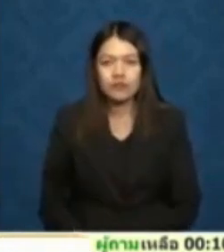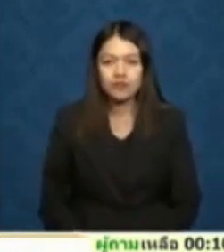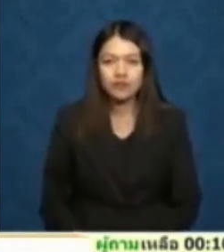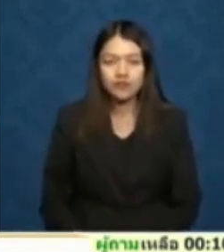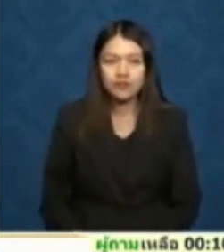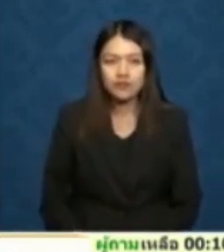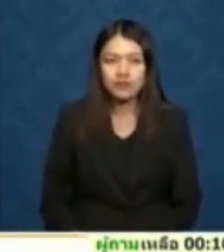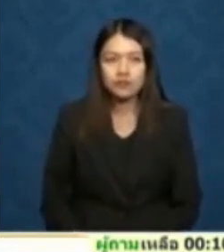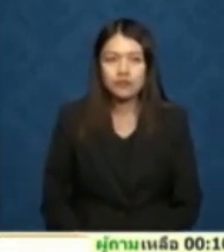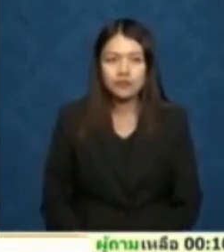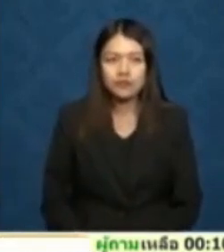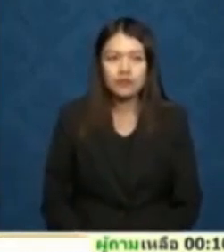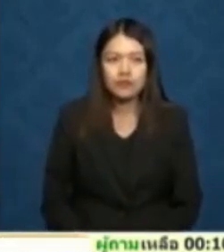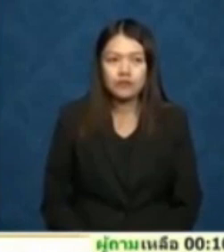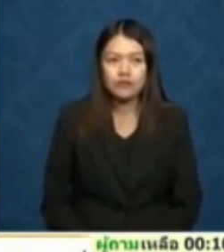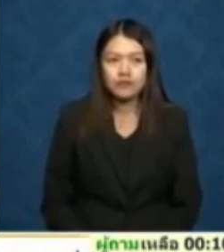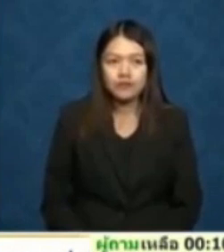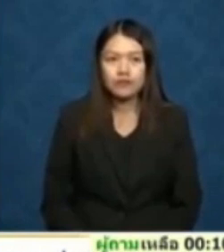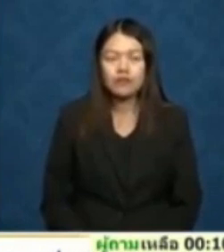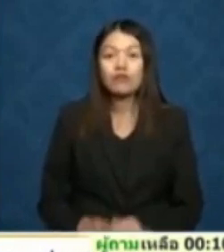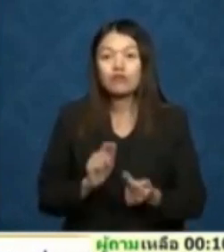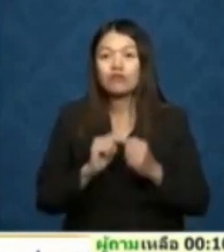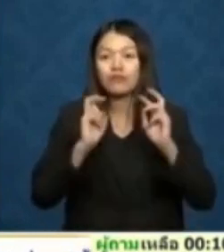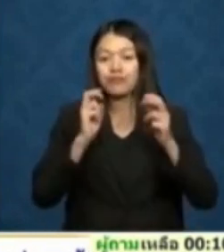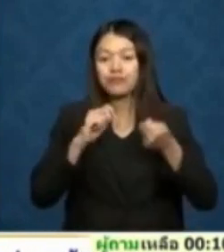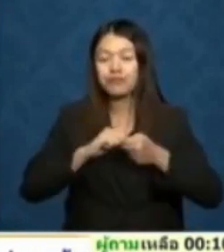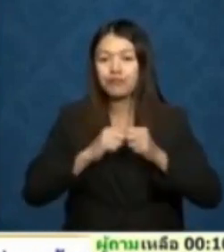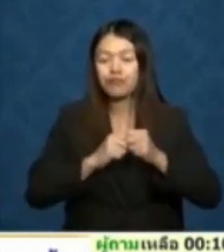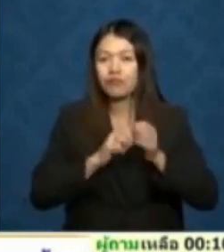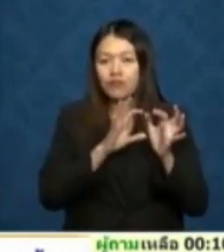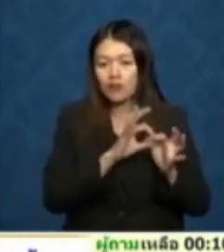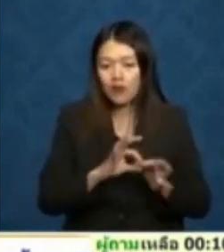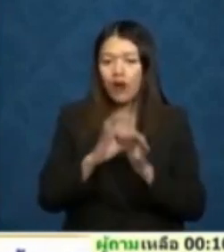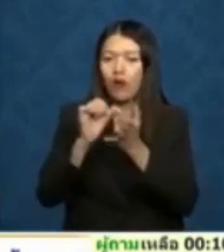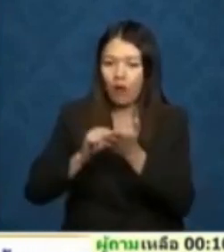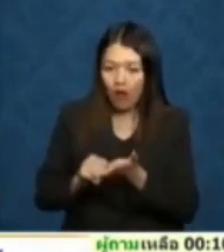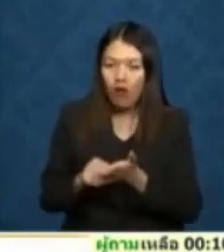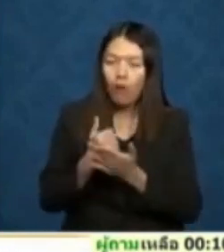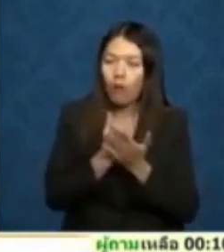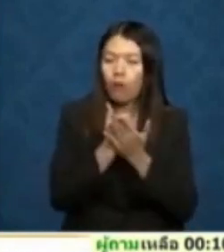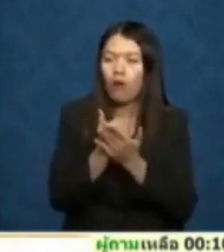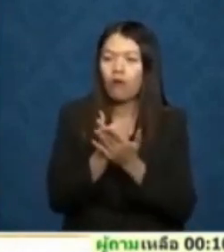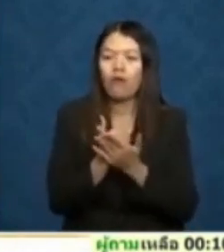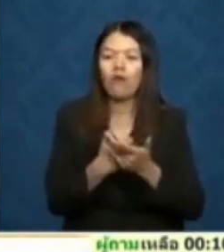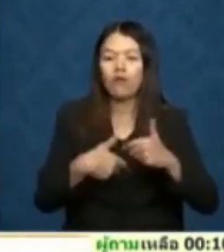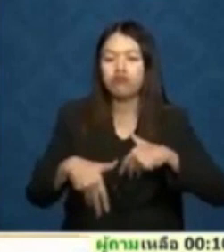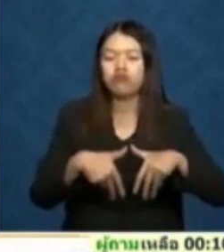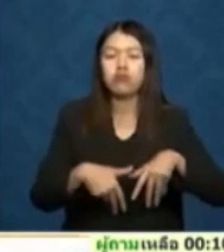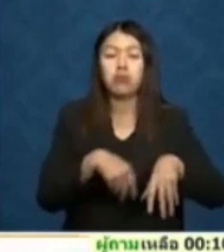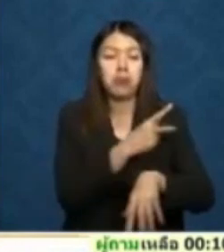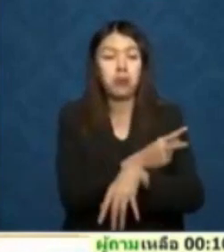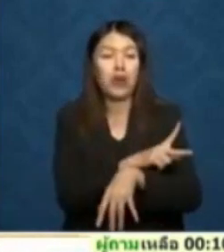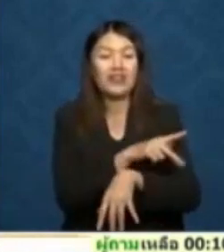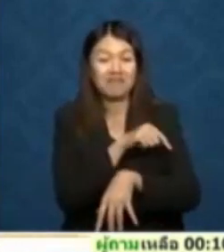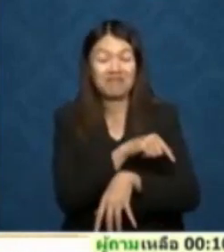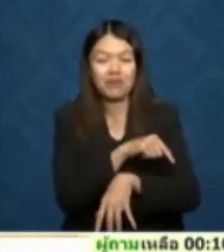แต่มีประเด็นปัญหาที่จะต้องเกี่ยวข้องหรือแก้ไขอย่างในพื้นที่จังหวัดภูเก็ต